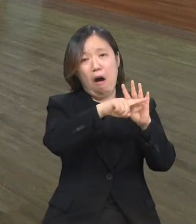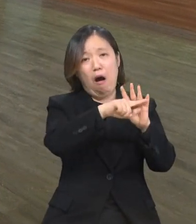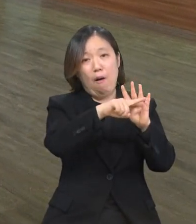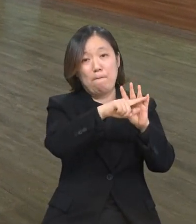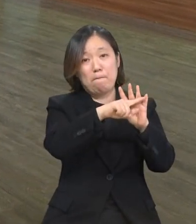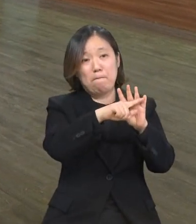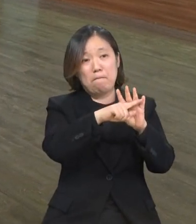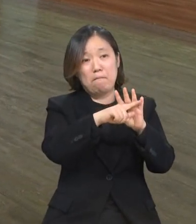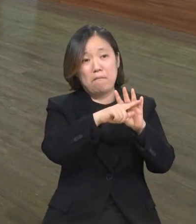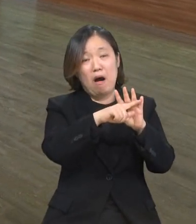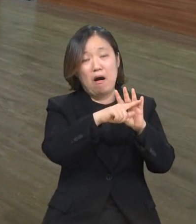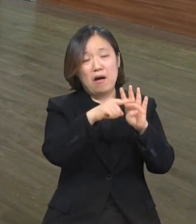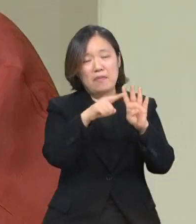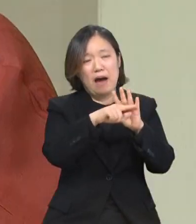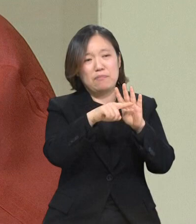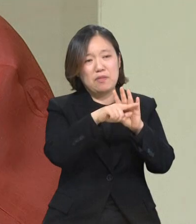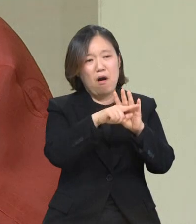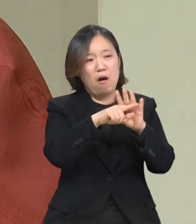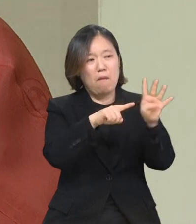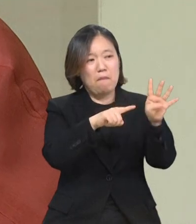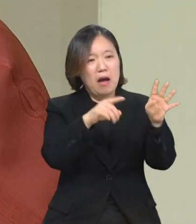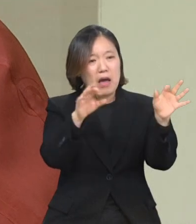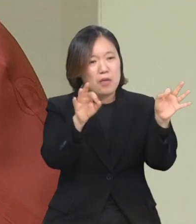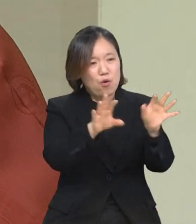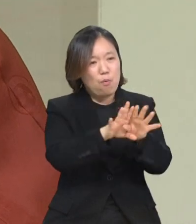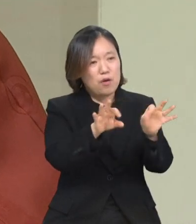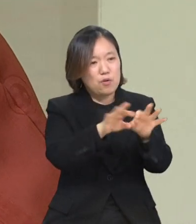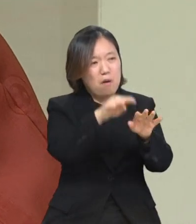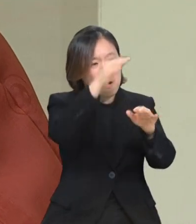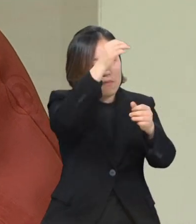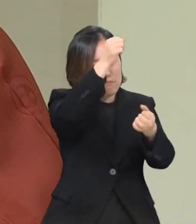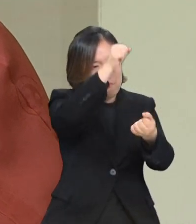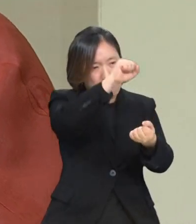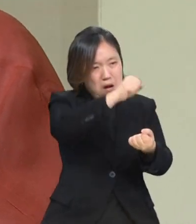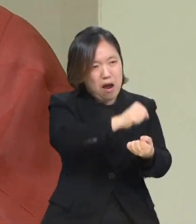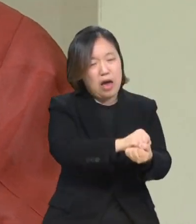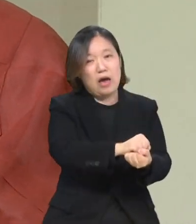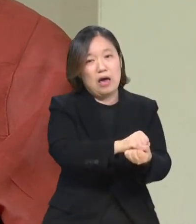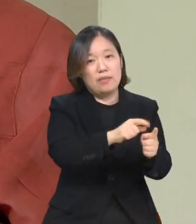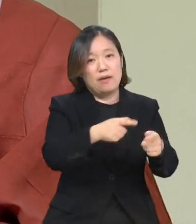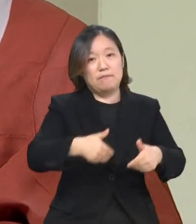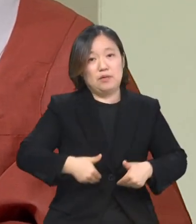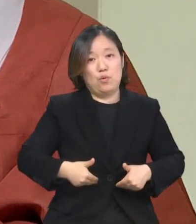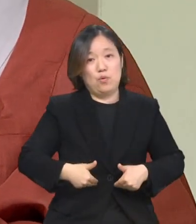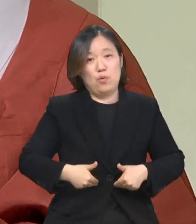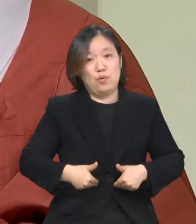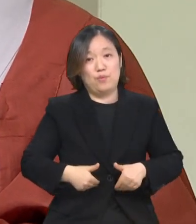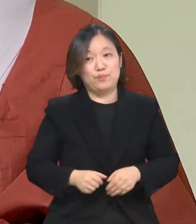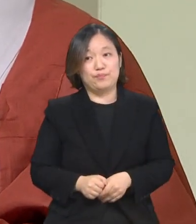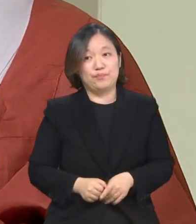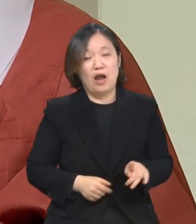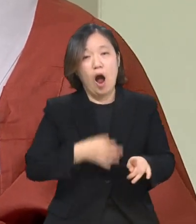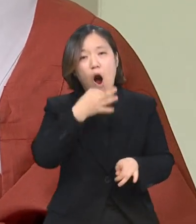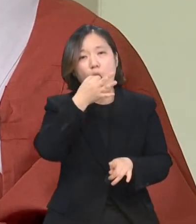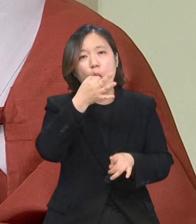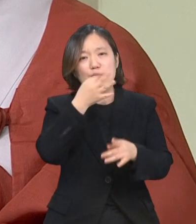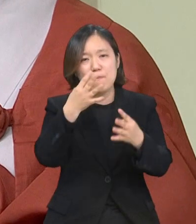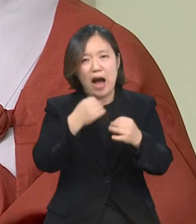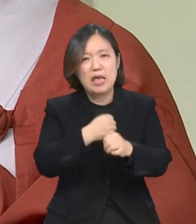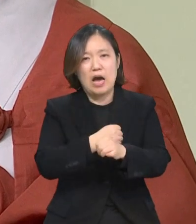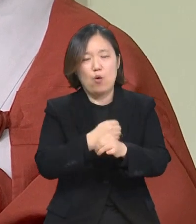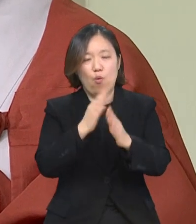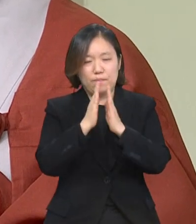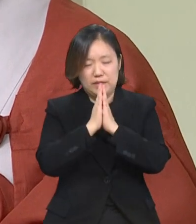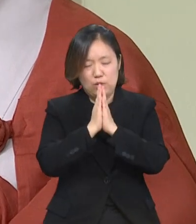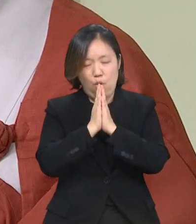내 나쁜 에너지를 자꾸자꾸 그것을 정화시키고 나쁜 그 업보를 소멸해야 된다 염불을 많이 해라